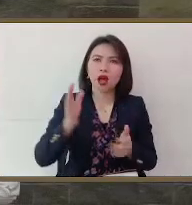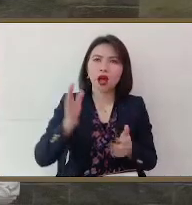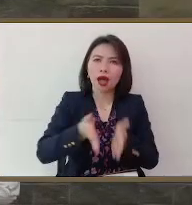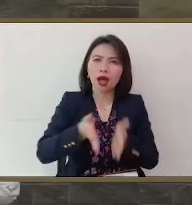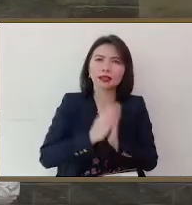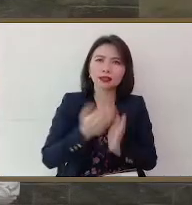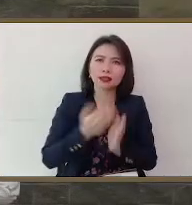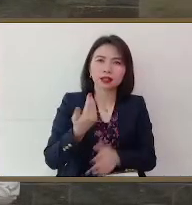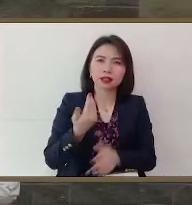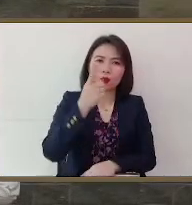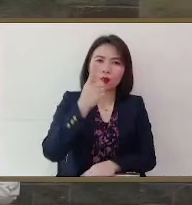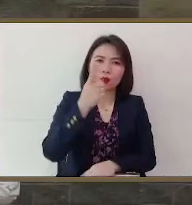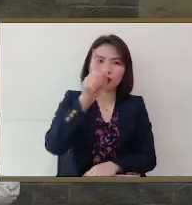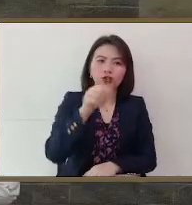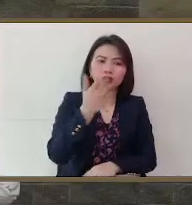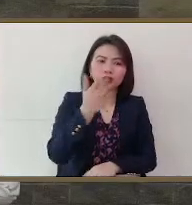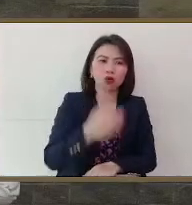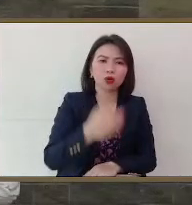what you believe.